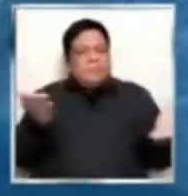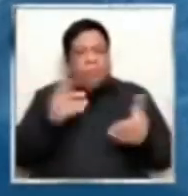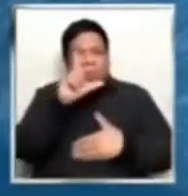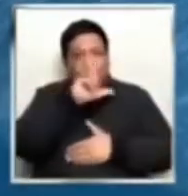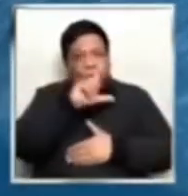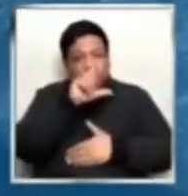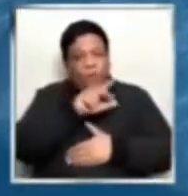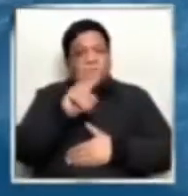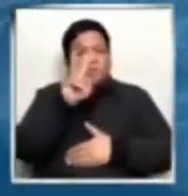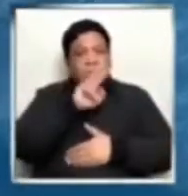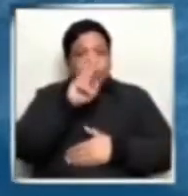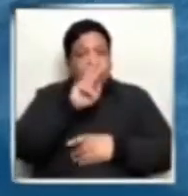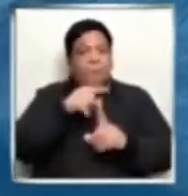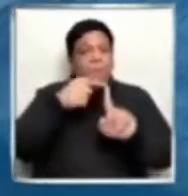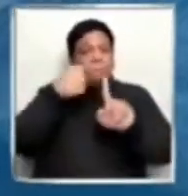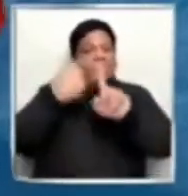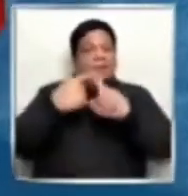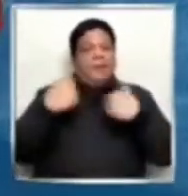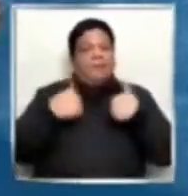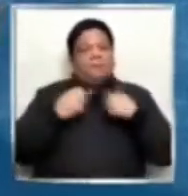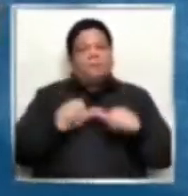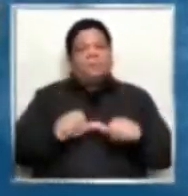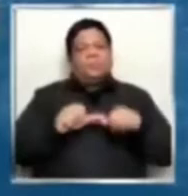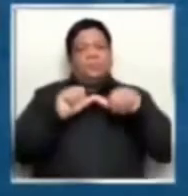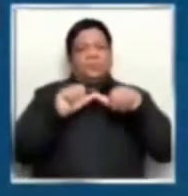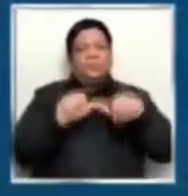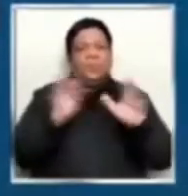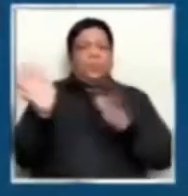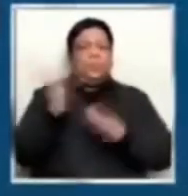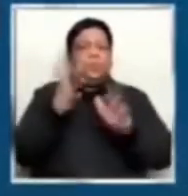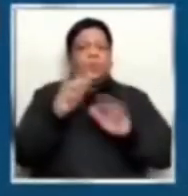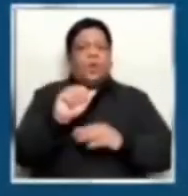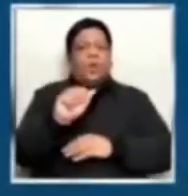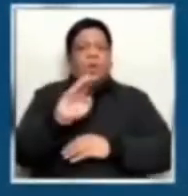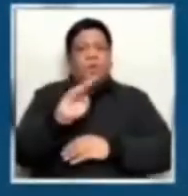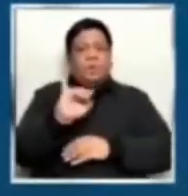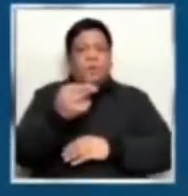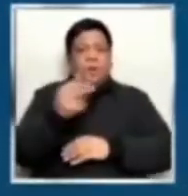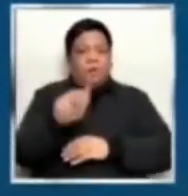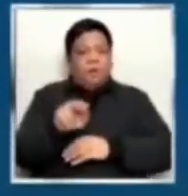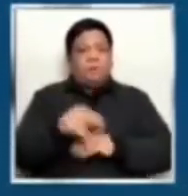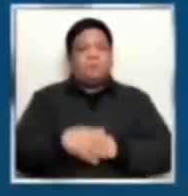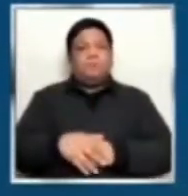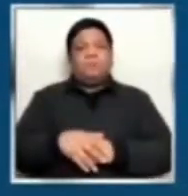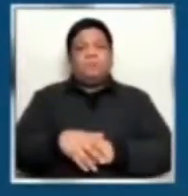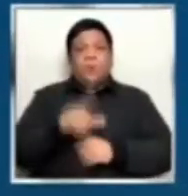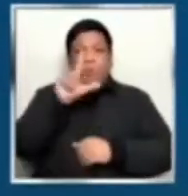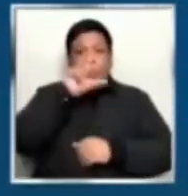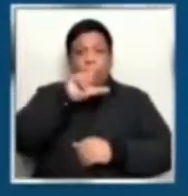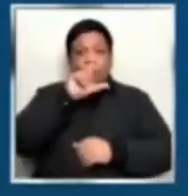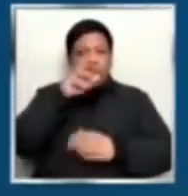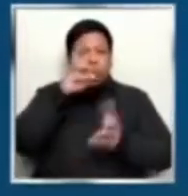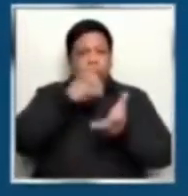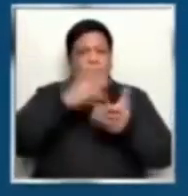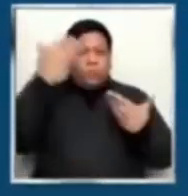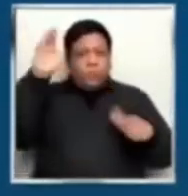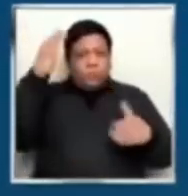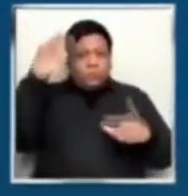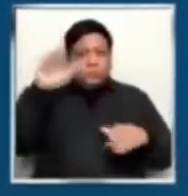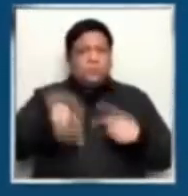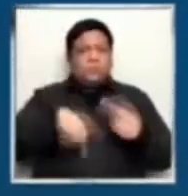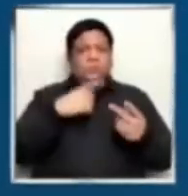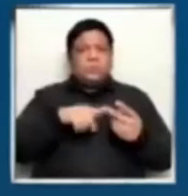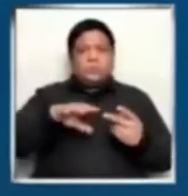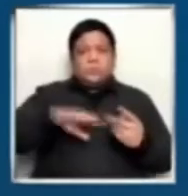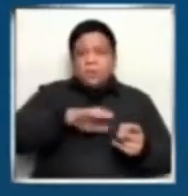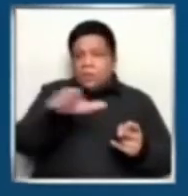pa ng patuloy na pag-iral ng hangin amihan. Sa Luzon, magdamag na maulan dyan sa mga rehiyon ng Cordillera, dito sa May Cagayan, sa mga probinsya